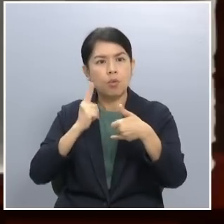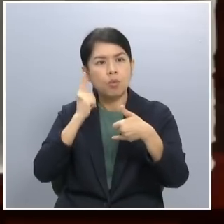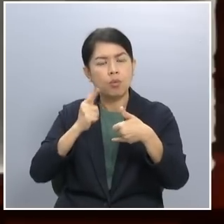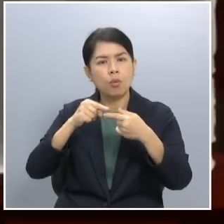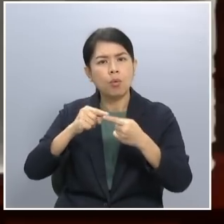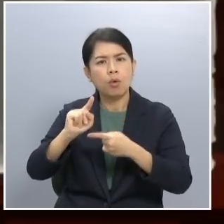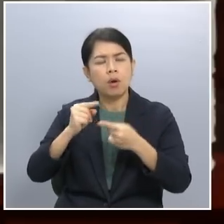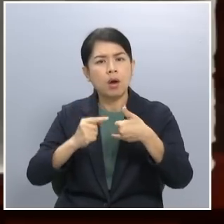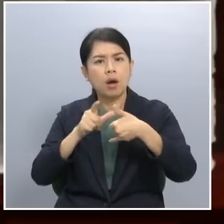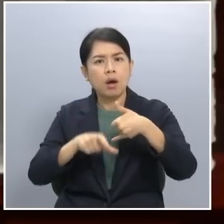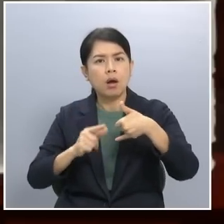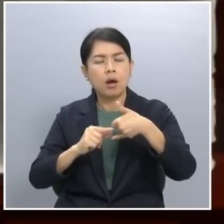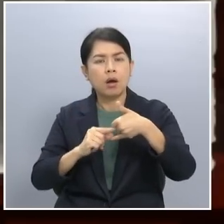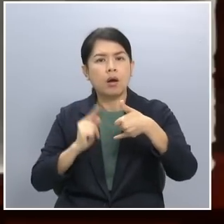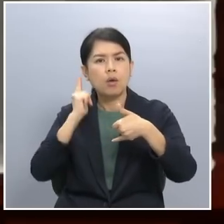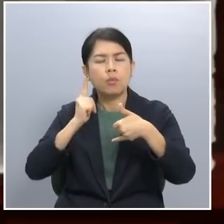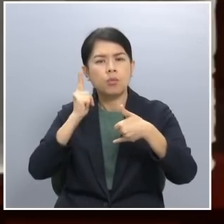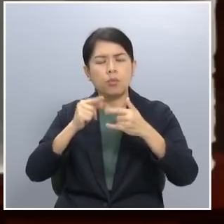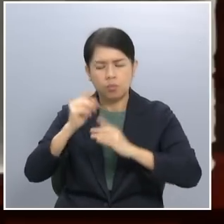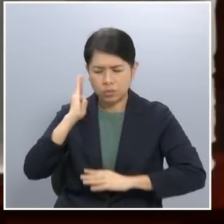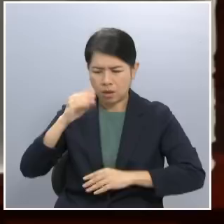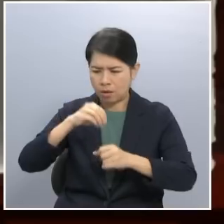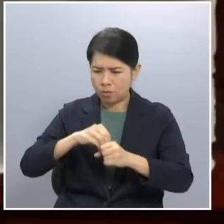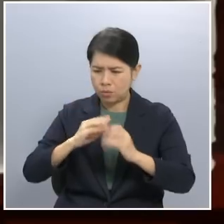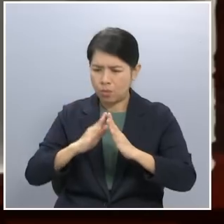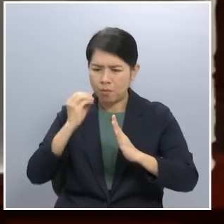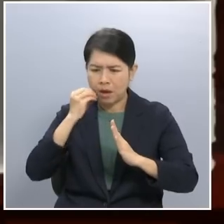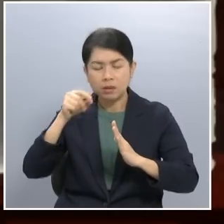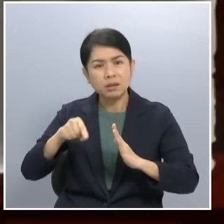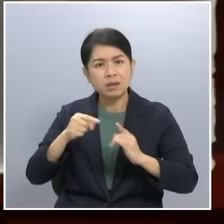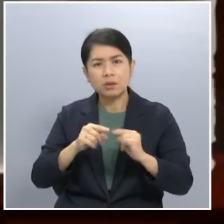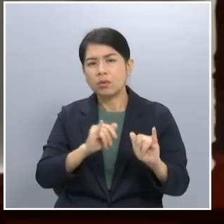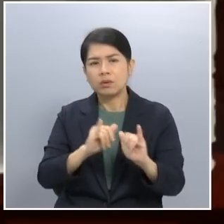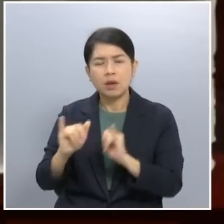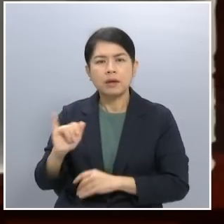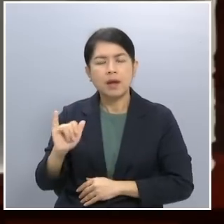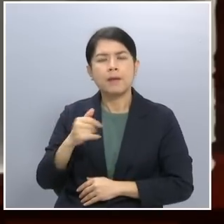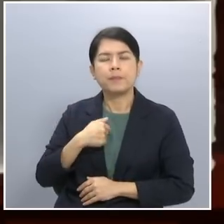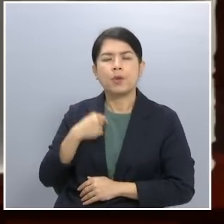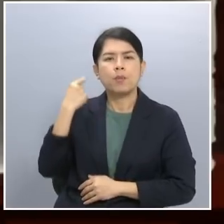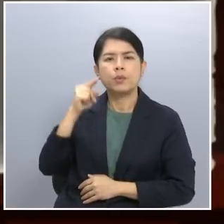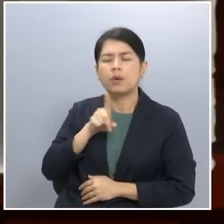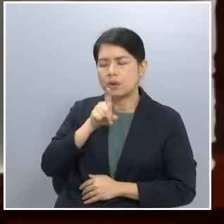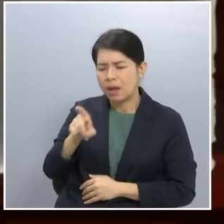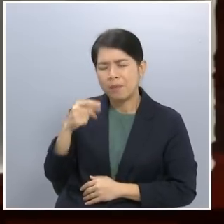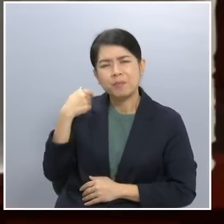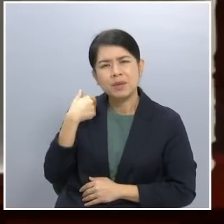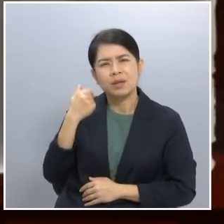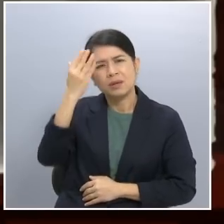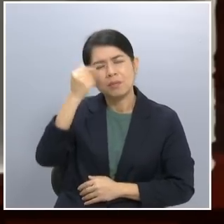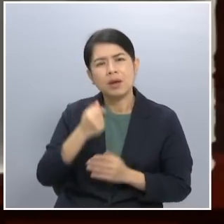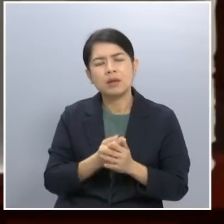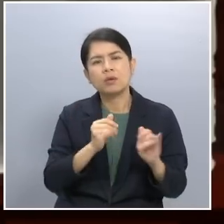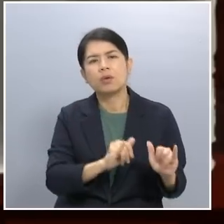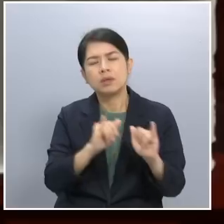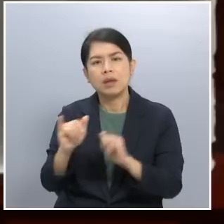ค่ะกมลพรก็พยายามจะถามลุงหลายครั้งอะค่ะว่าจะออกเมื่อไหร่แล้วก็เสนอด้วยว่าเดี๋ยวช่วยขนของให้น